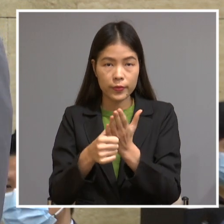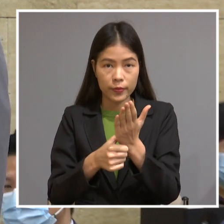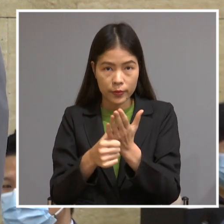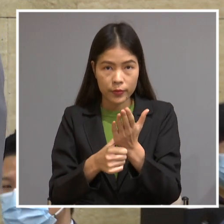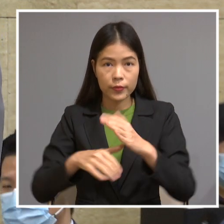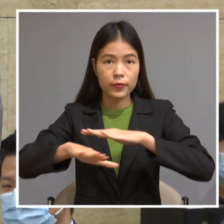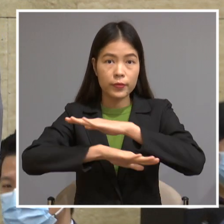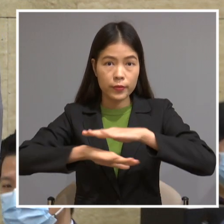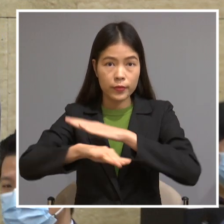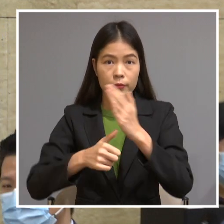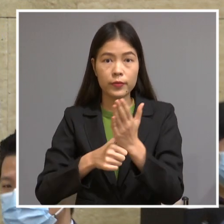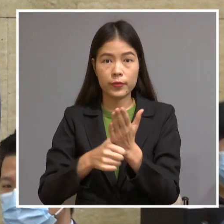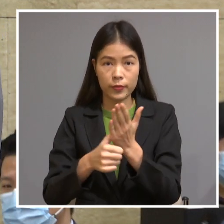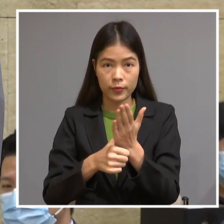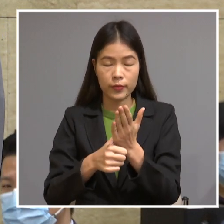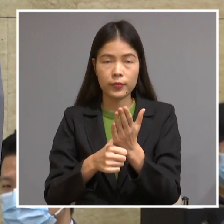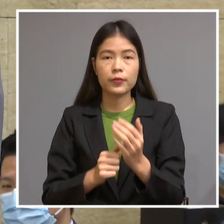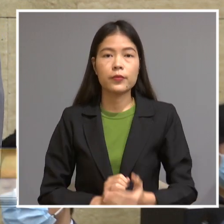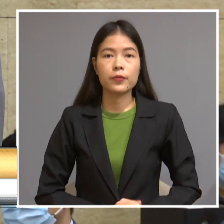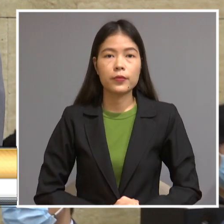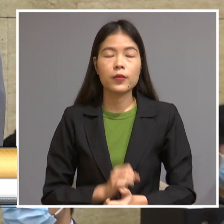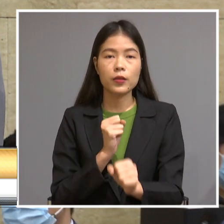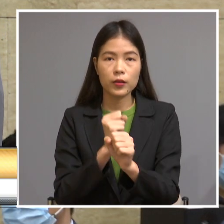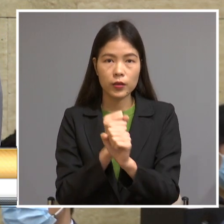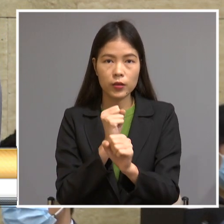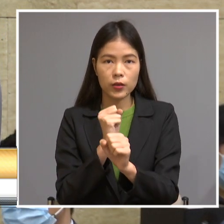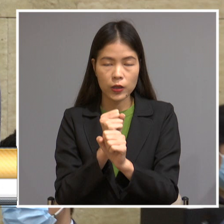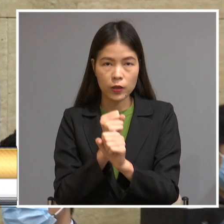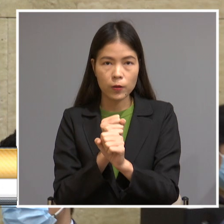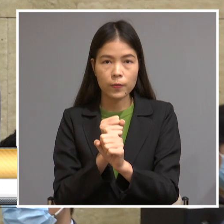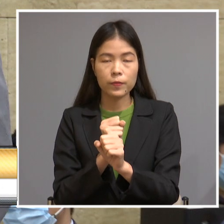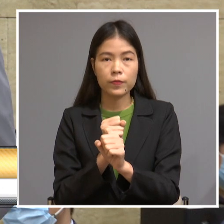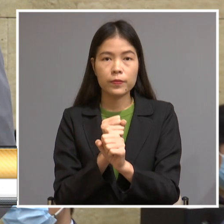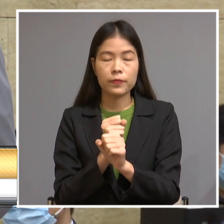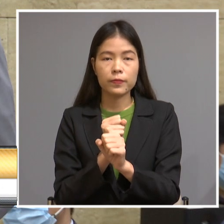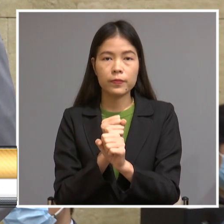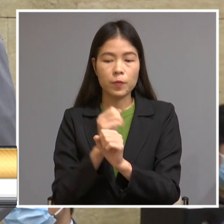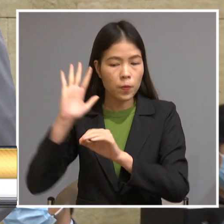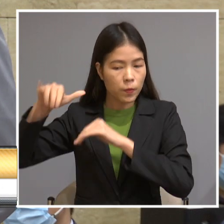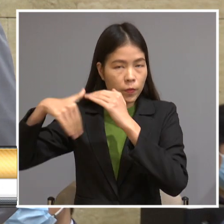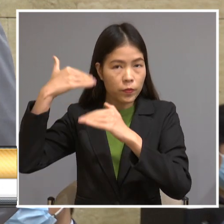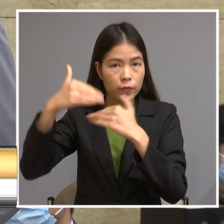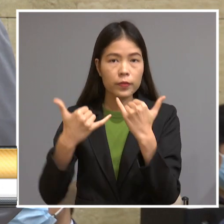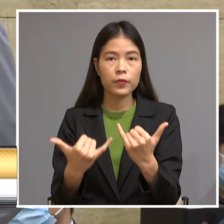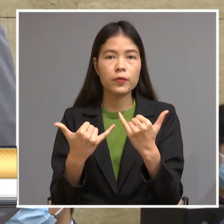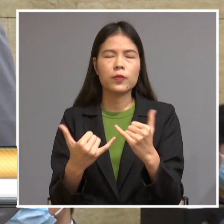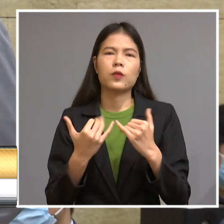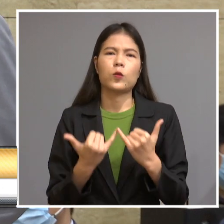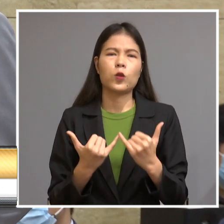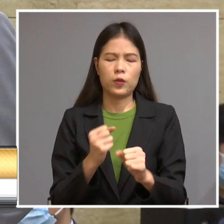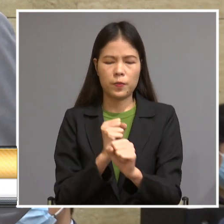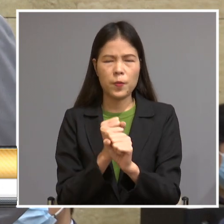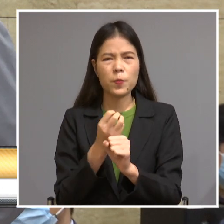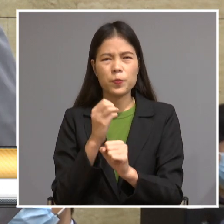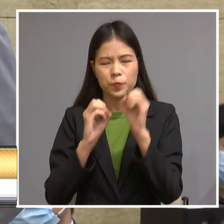การแ้ปัหาขยะที่ต้นทางและ็ทำได้อยมประสิทธิภาพครัแต่อย่ไรกตามยังจะต้องเห Record reading, อีกเวำนว